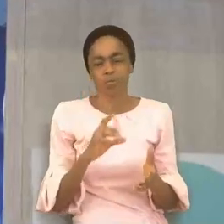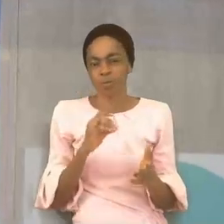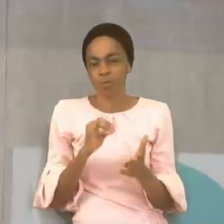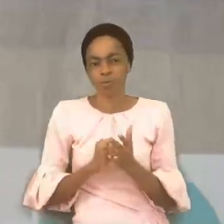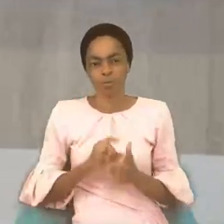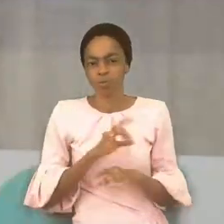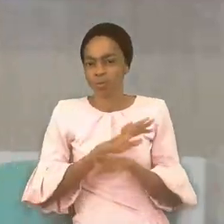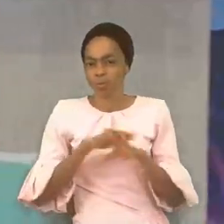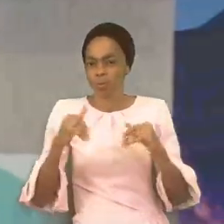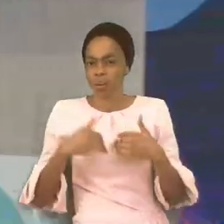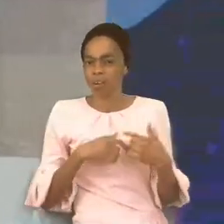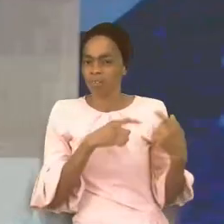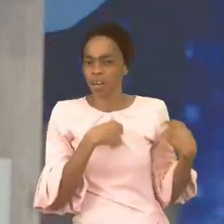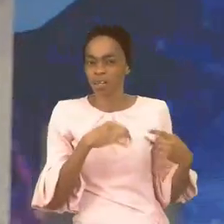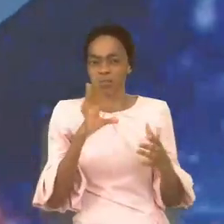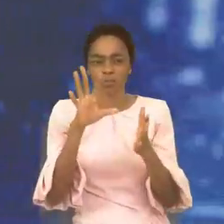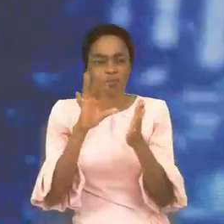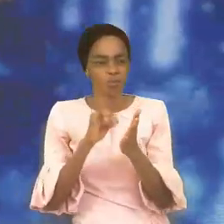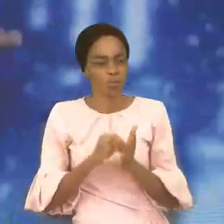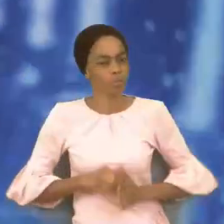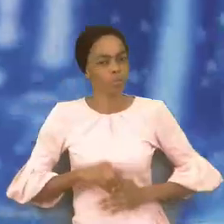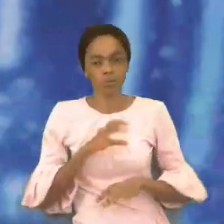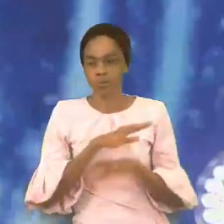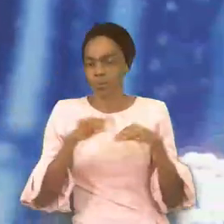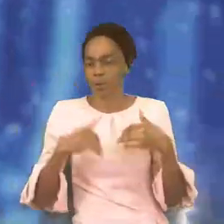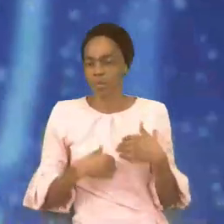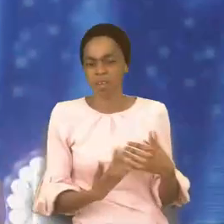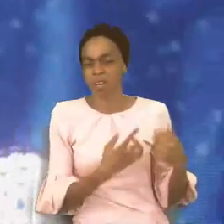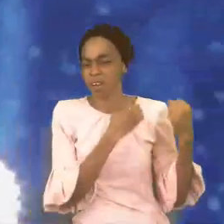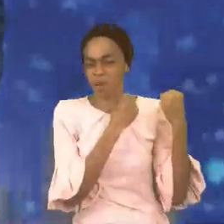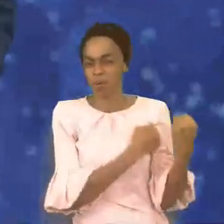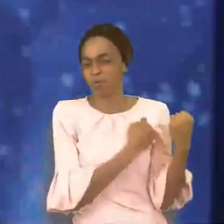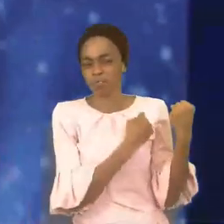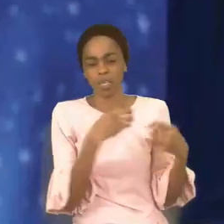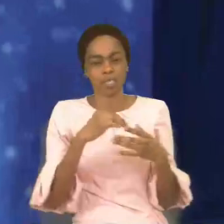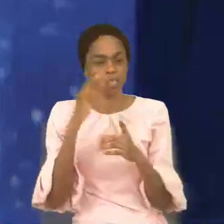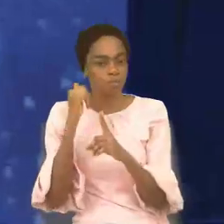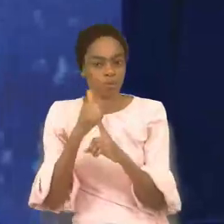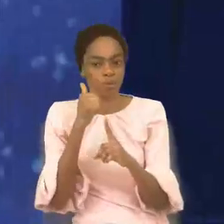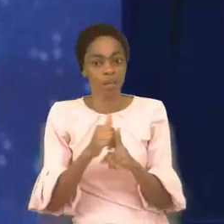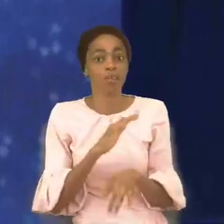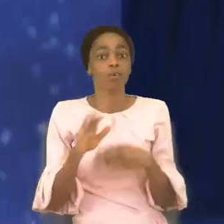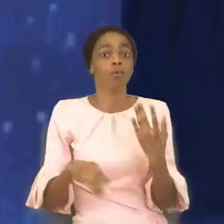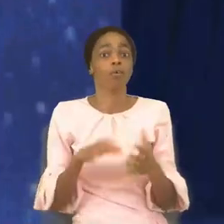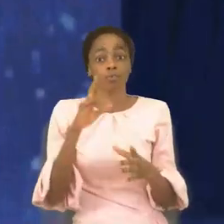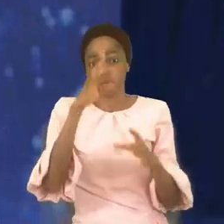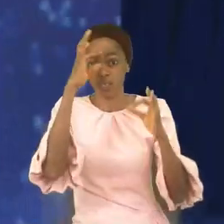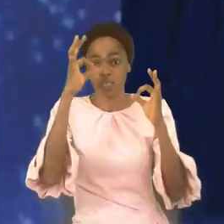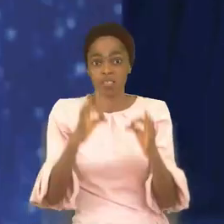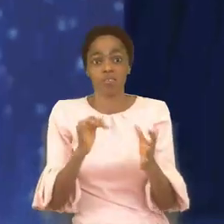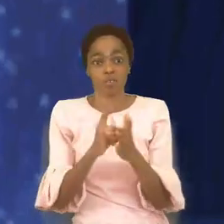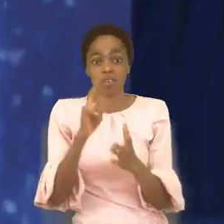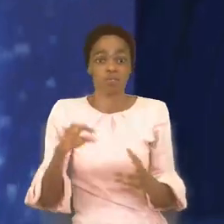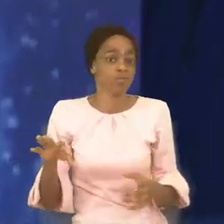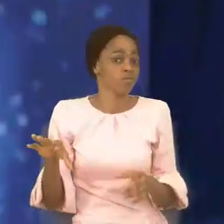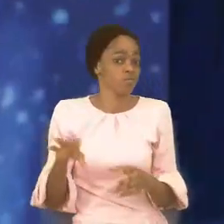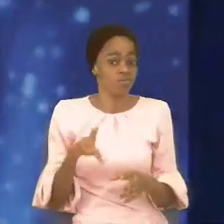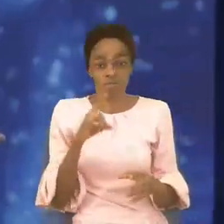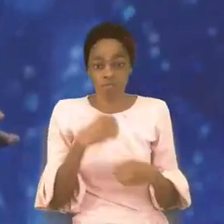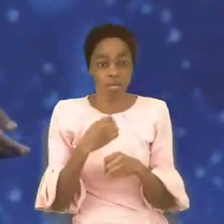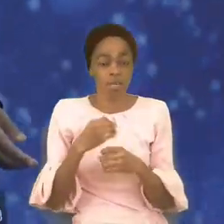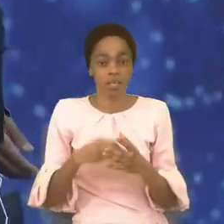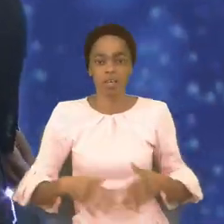personnelle. Tu n'as plus un cœur personnel. Tu n'as plus de confiance en toi-même. Toutes les décisions que tu as jamais prises